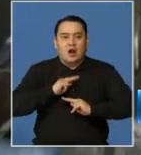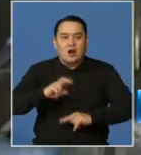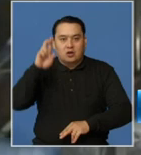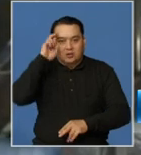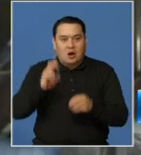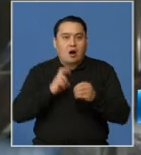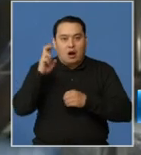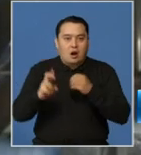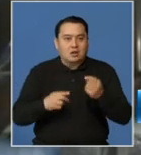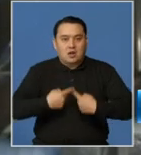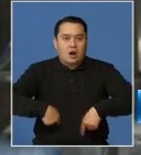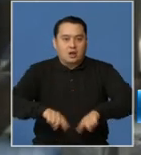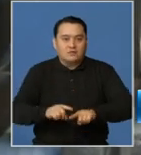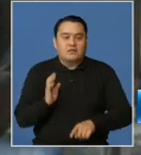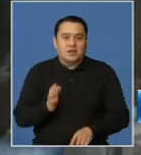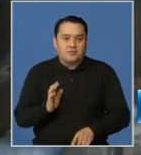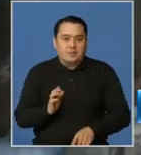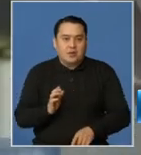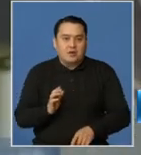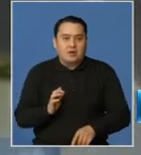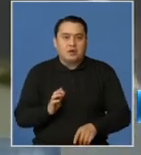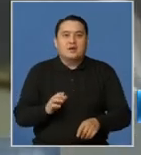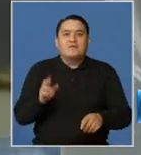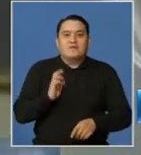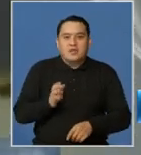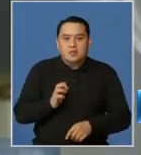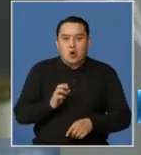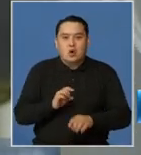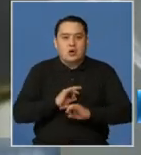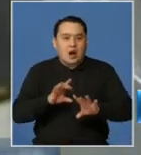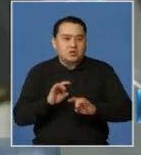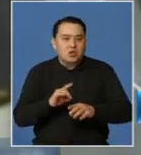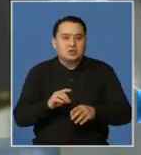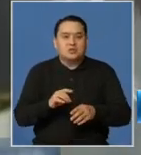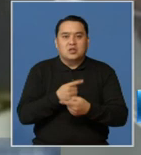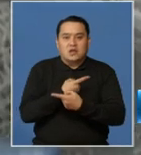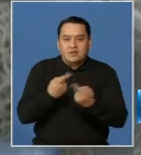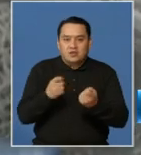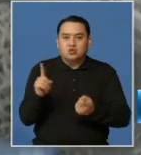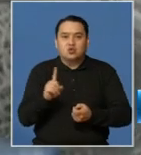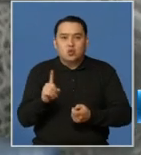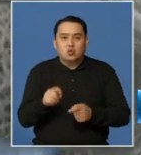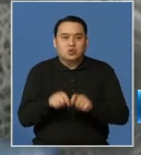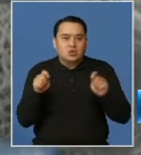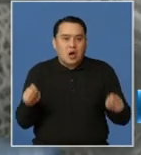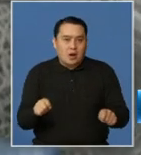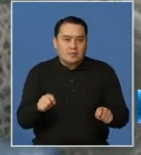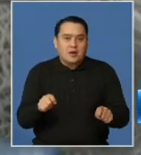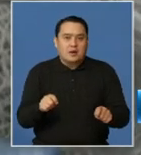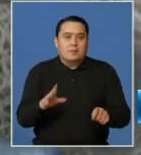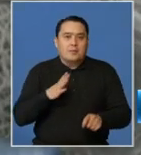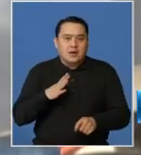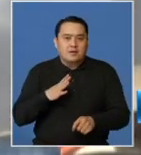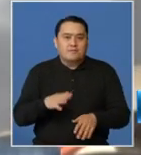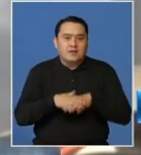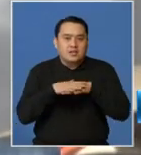Государственной космической организации и частной фирмы. Соучредитель фирмы по биопринтингу Юсеф Хисуани заявил, что на создание биопринтера